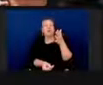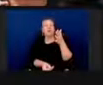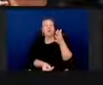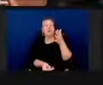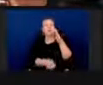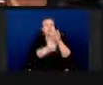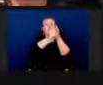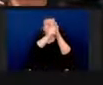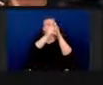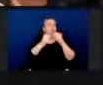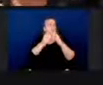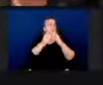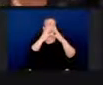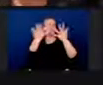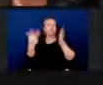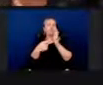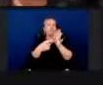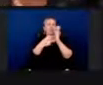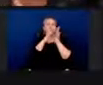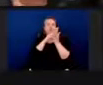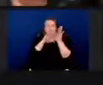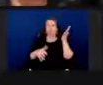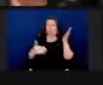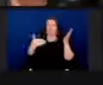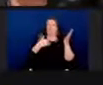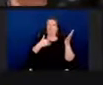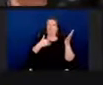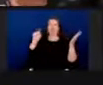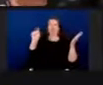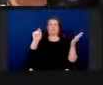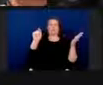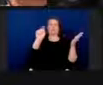يعني بأننا نقوم بتحديد هذه الفرص